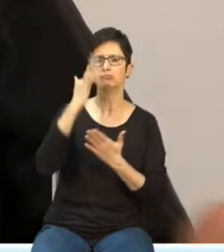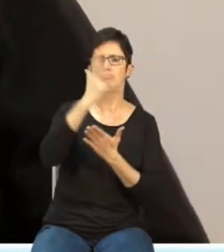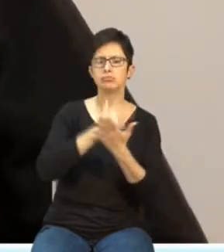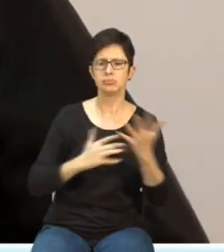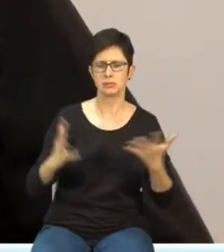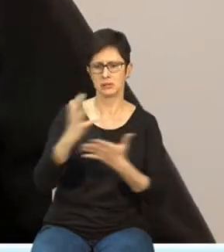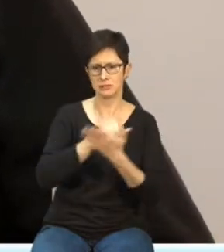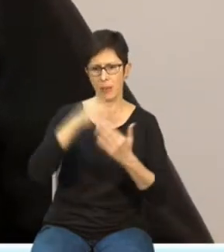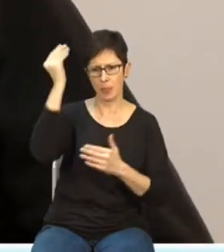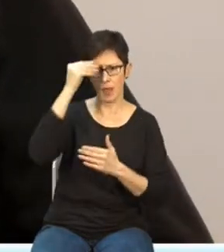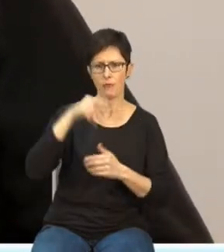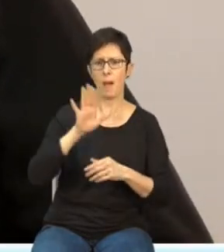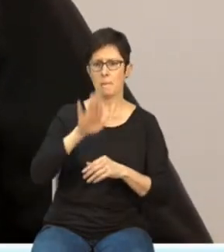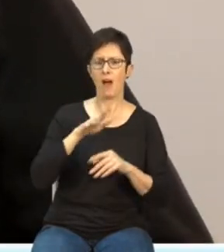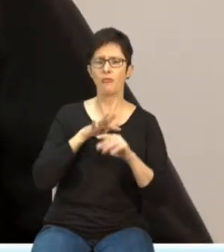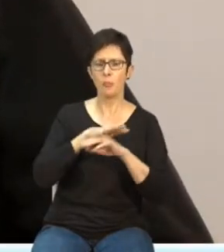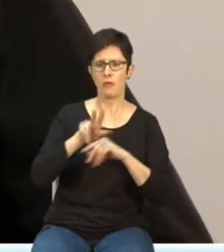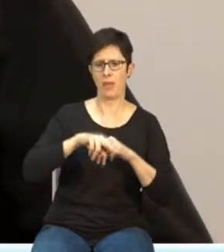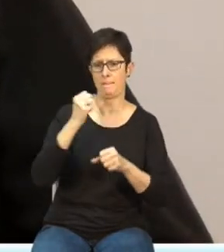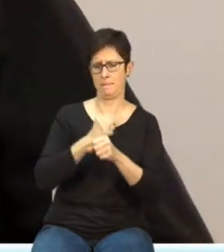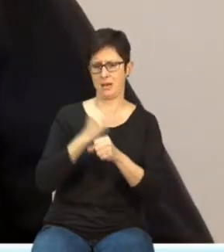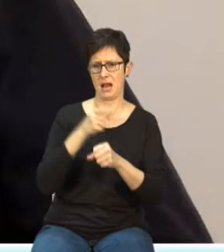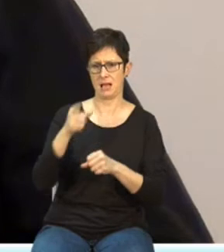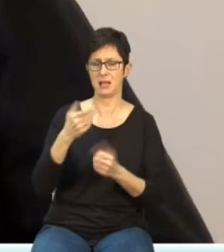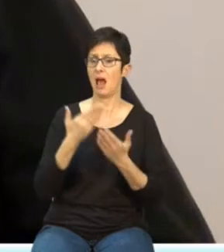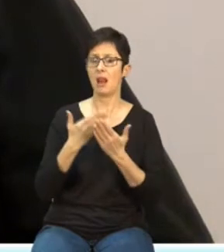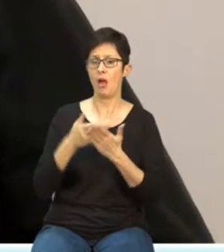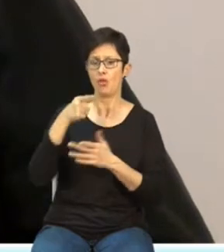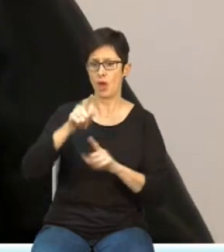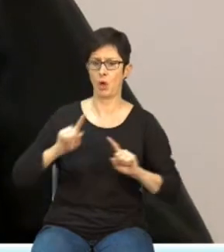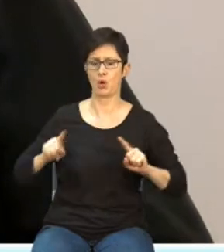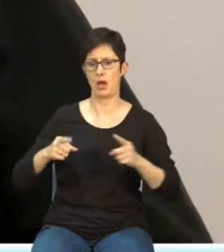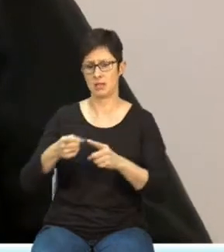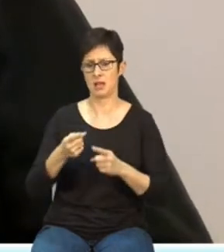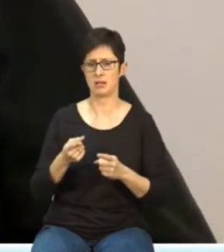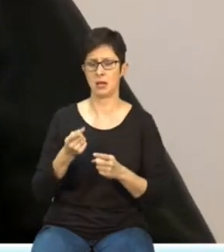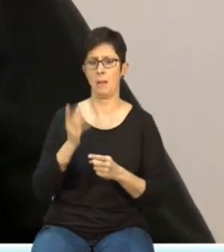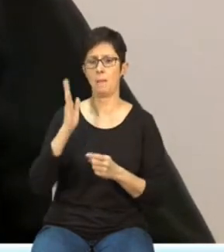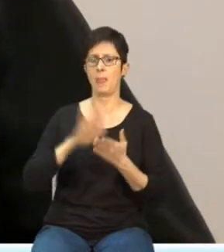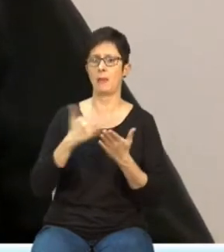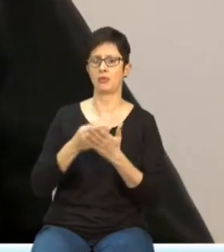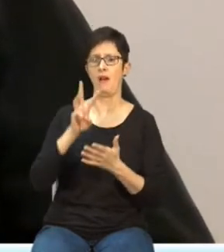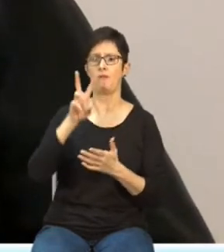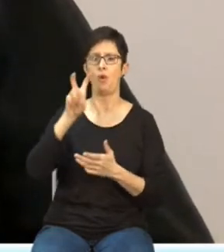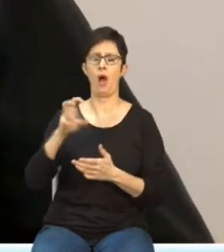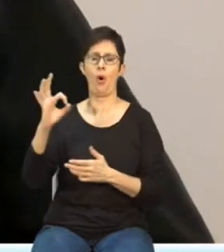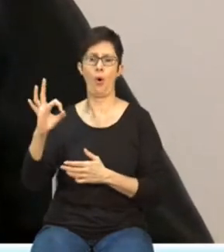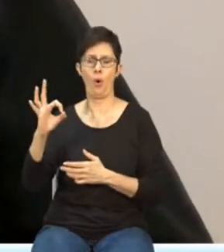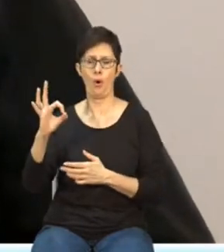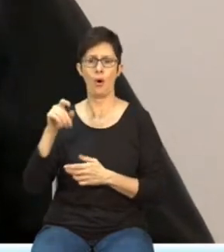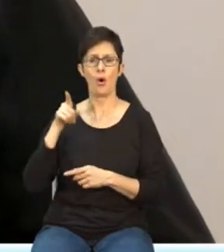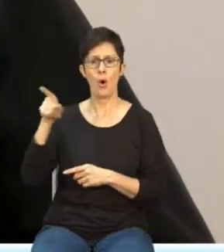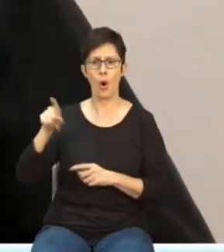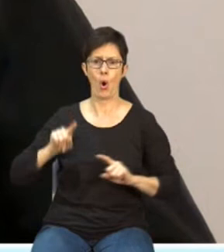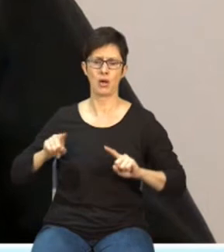wpływ na pracę tych organizacji jest To niezwykle ważne ponieważ takie organizacje potem jak Światowa Organizacja Zdrowia to są